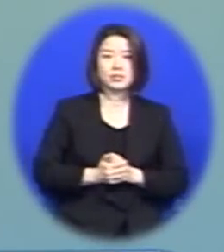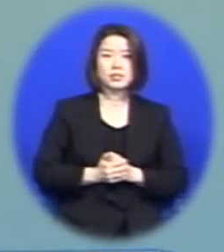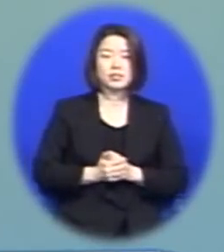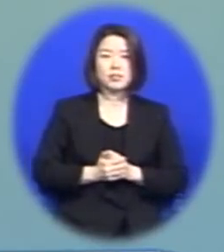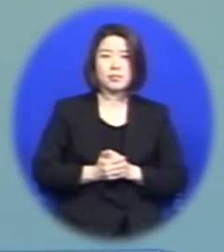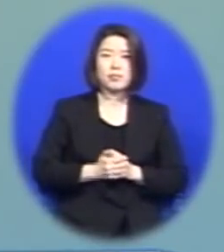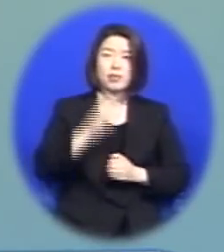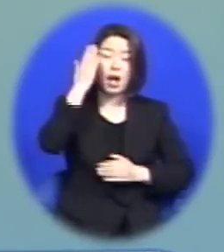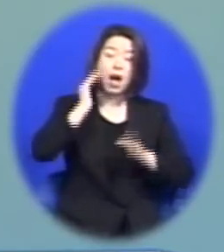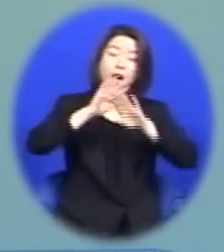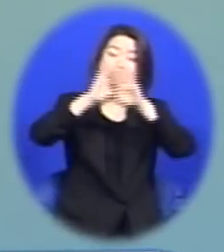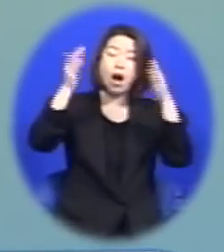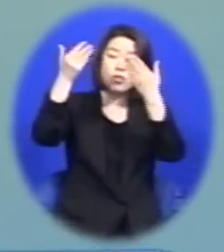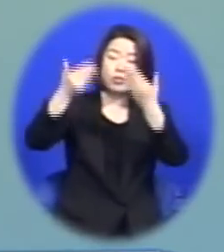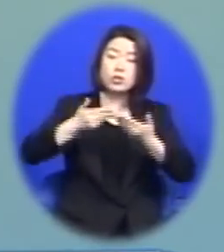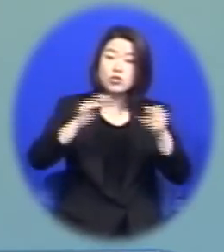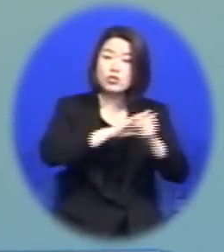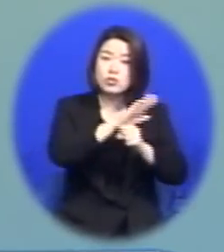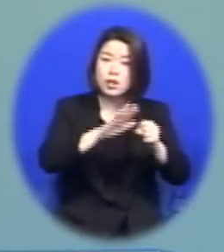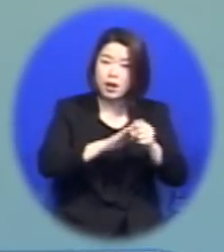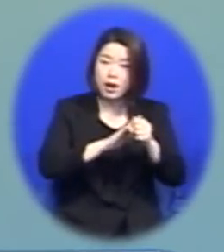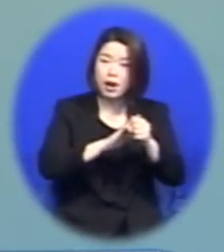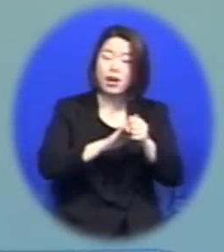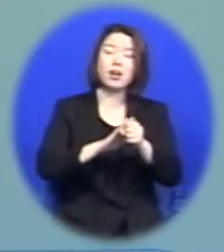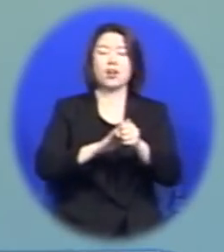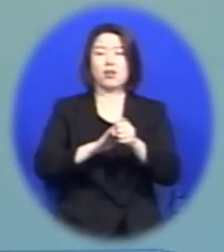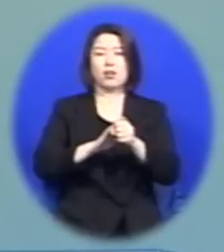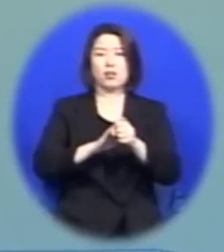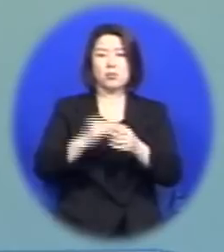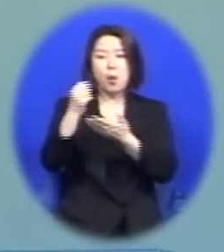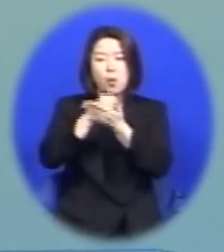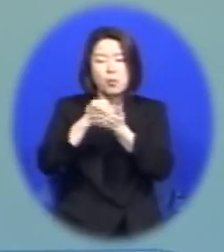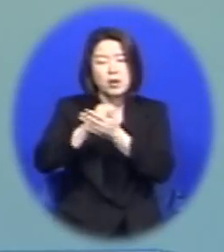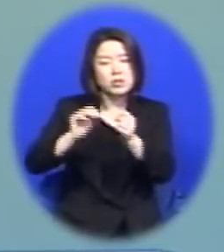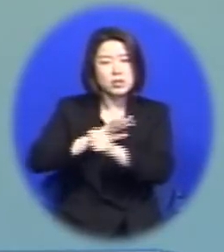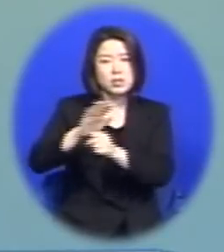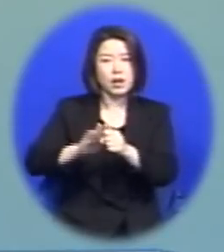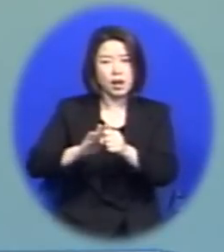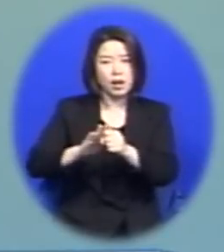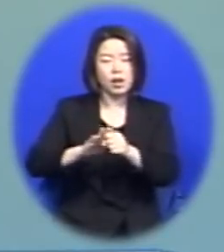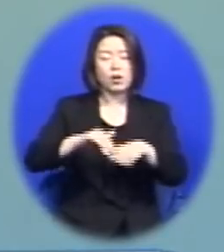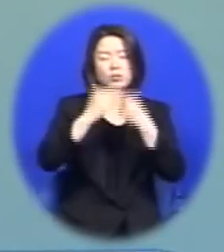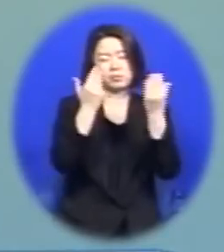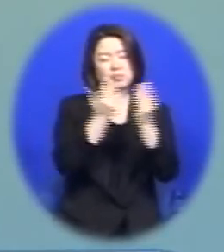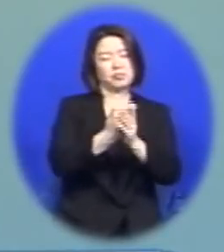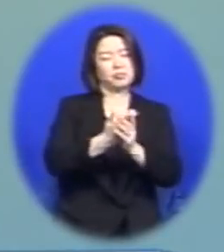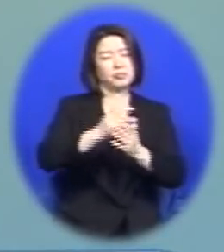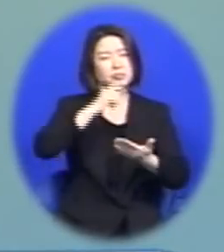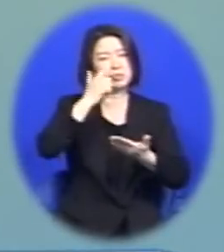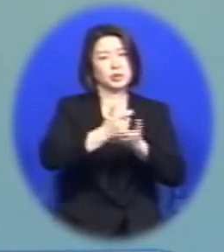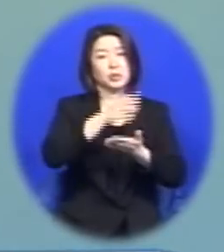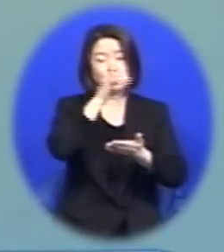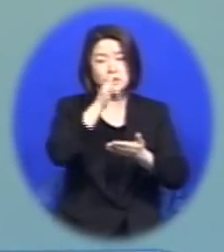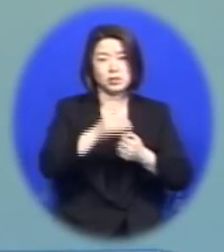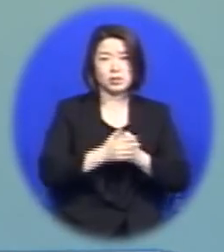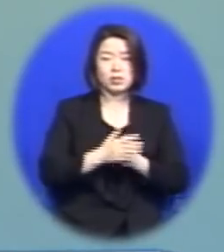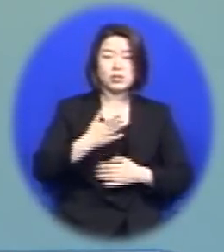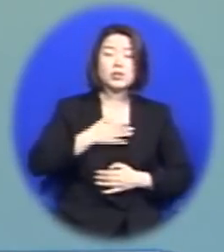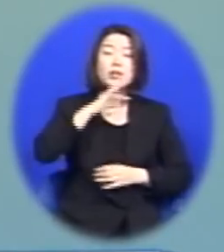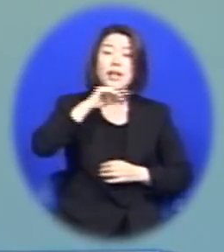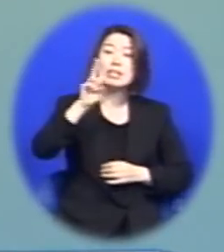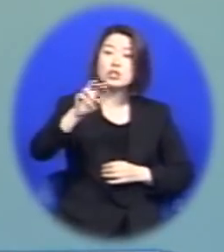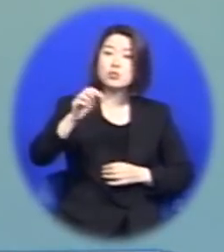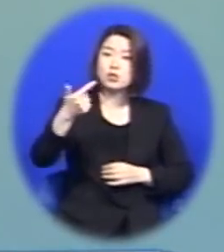천생 연분 운명적인 사랑 완전히 속고 있는 거에요 저는 26살 6 4대 결혼